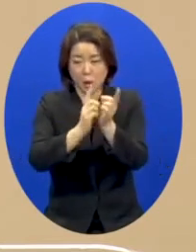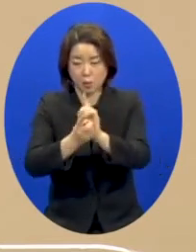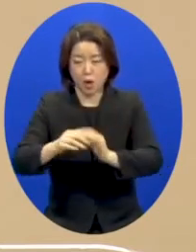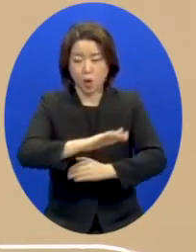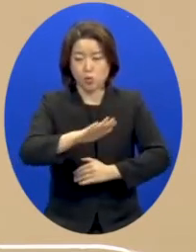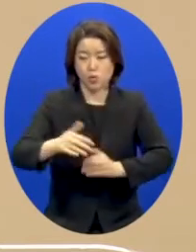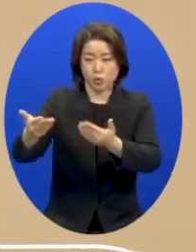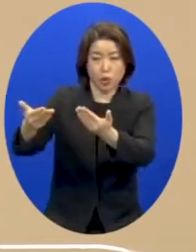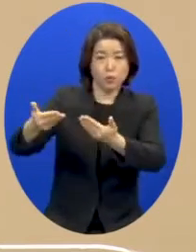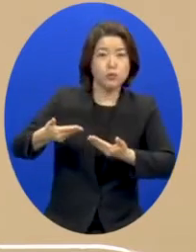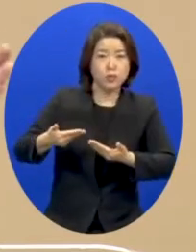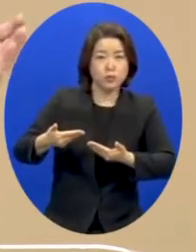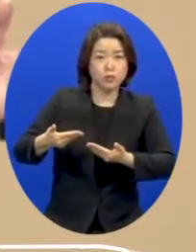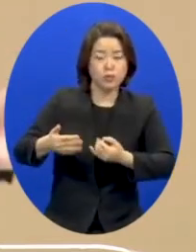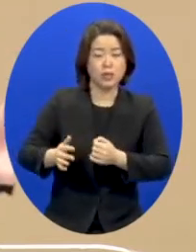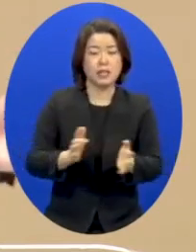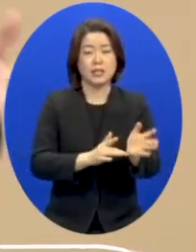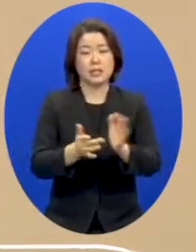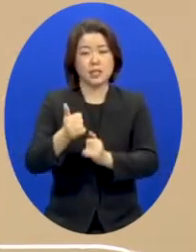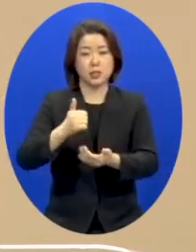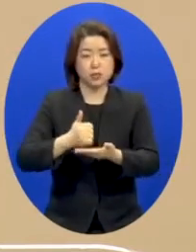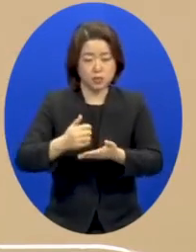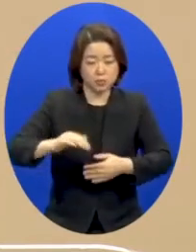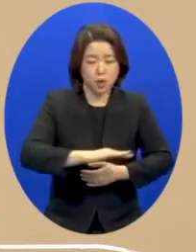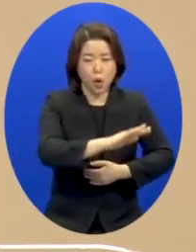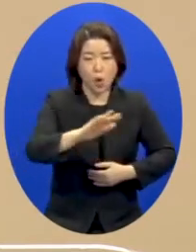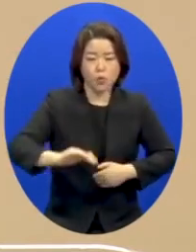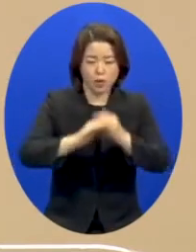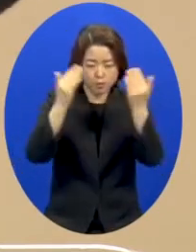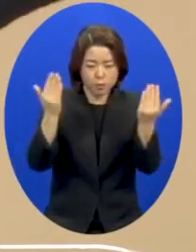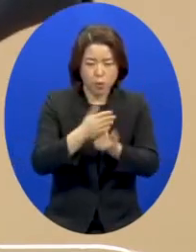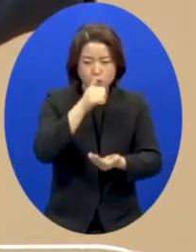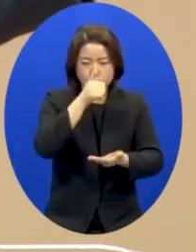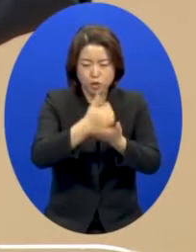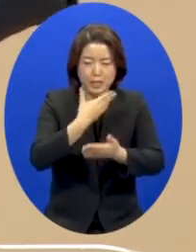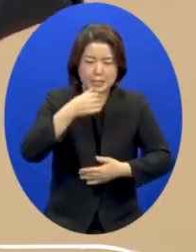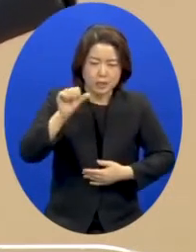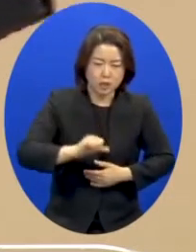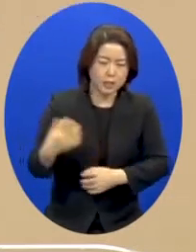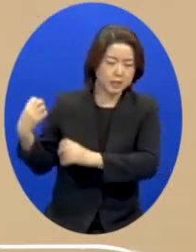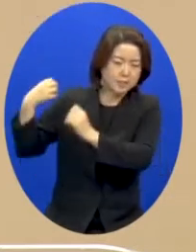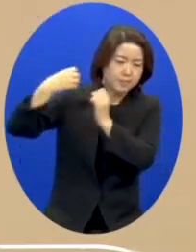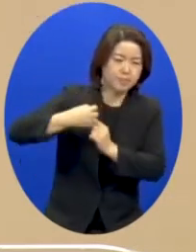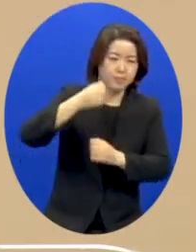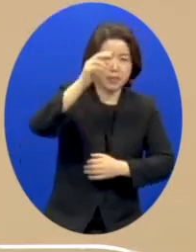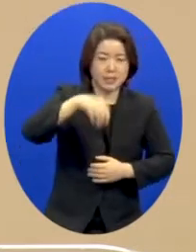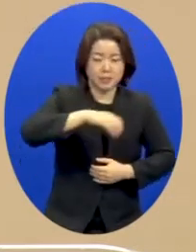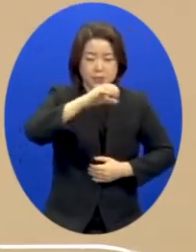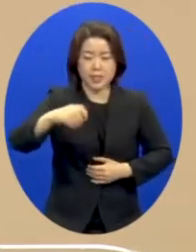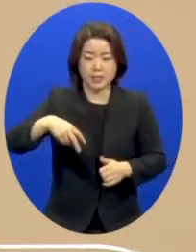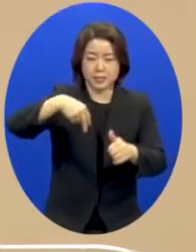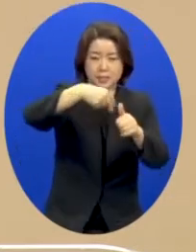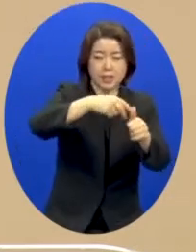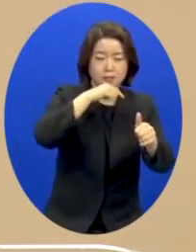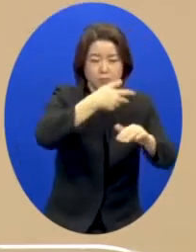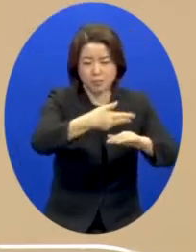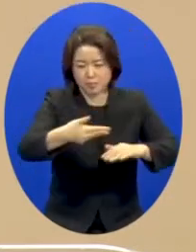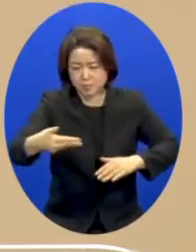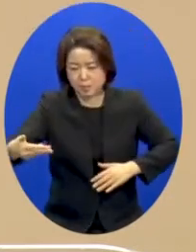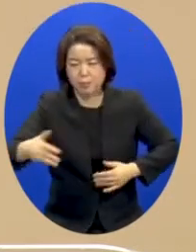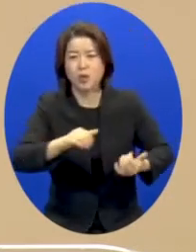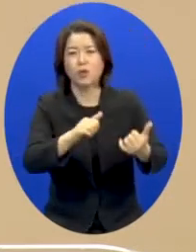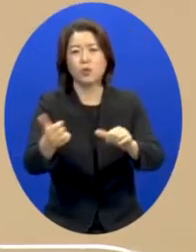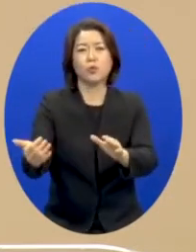주셨습니다. 예수님은 우리의 모든 죄와 저주를 다 짊어지시고 십자가에 달려 피 흘려 죽으셨습니다.